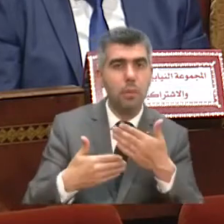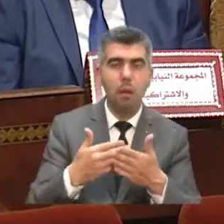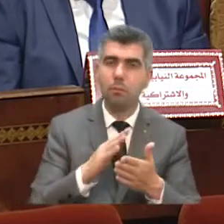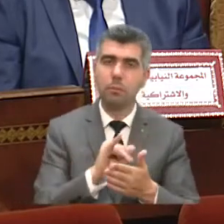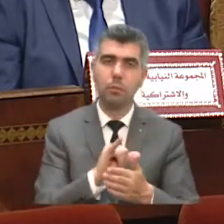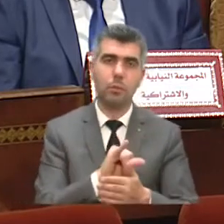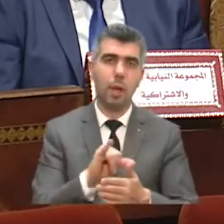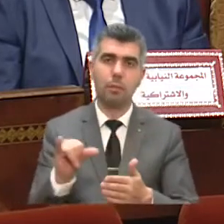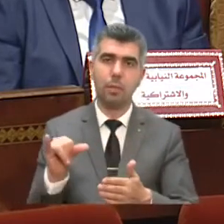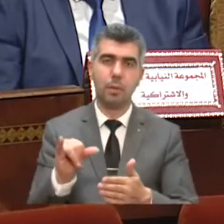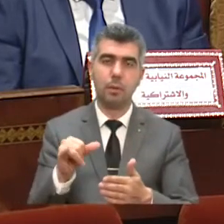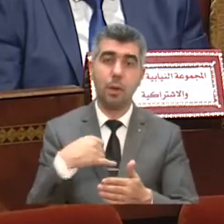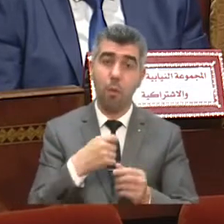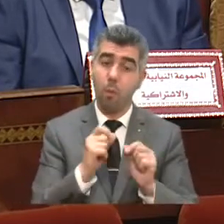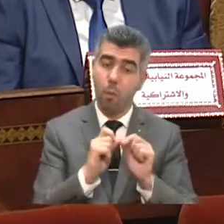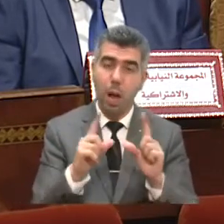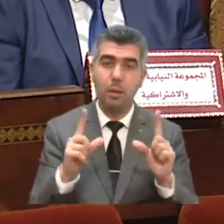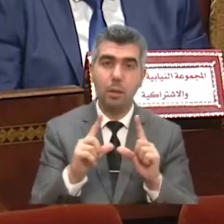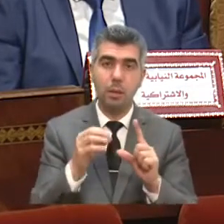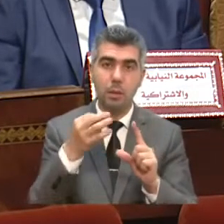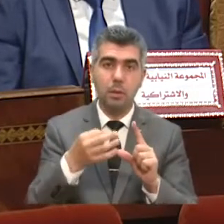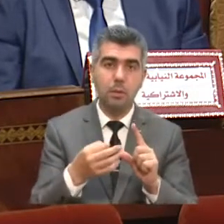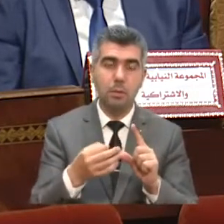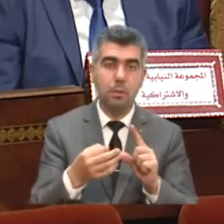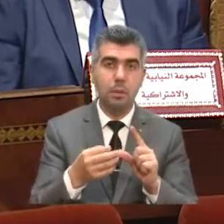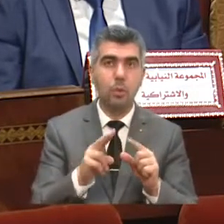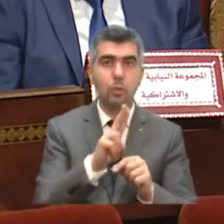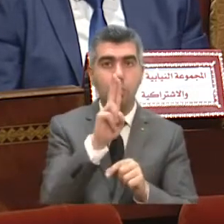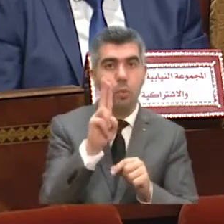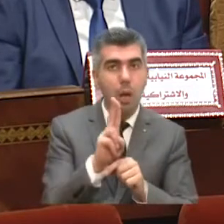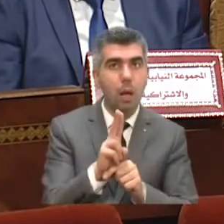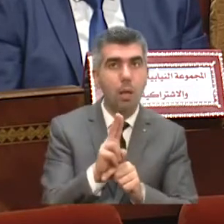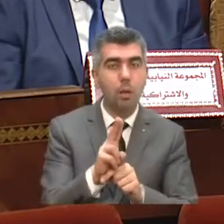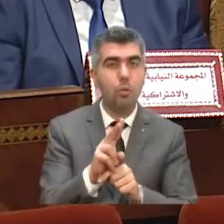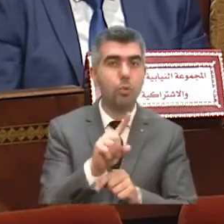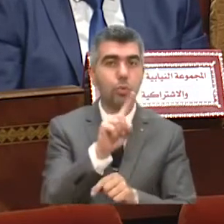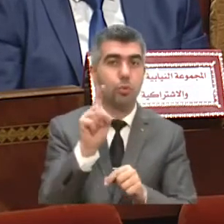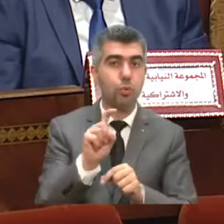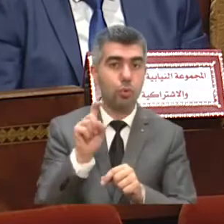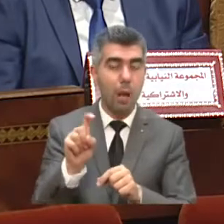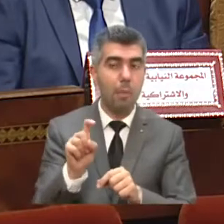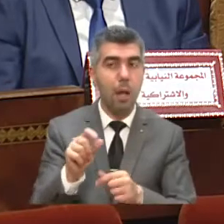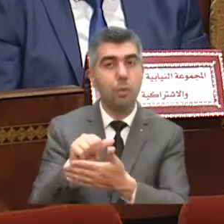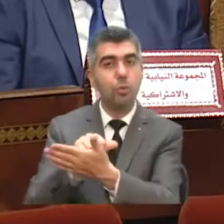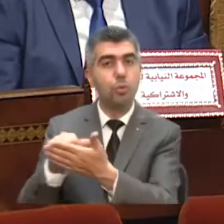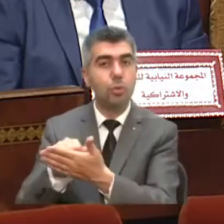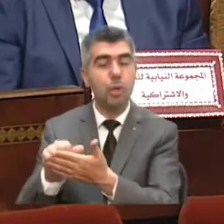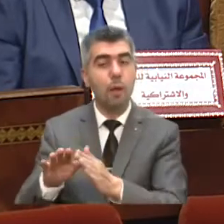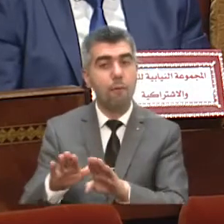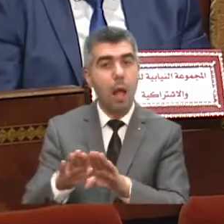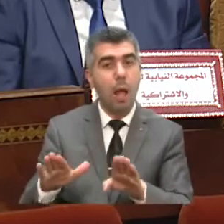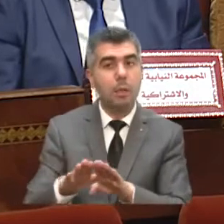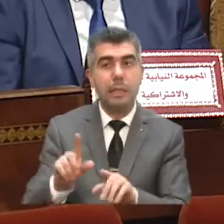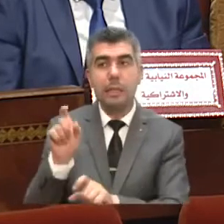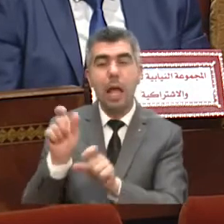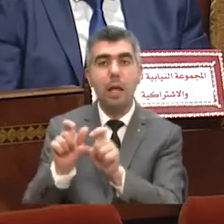بغينا توضحنا سيد الوزير، هذه الجامعات دابا داروا واحد المجهود وشراوا ذاك الأراضي علاش يكونوا على هذه الملاعب هذو، ولحد الآن الناس مازال كتسائل فين خرج هذا المشروع هذا